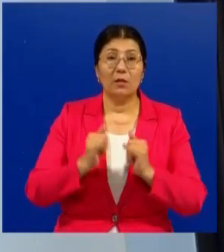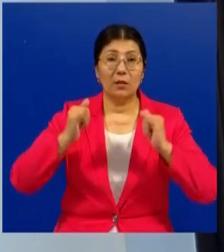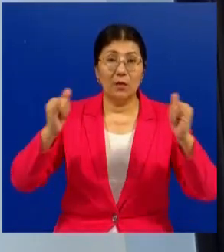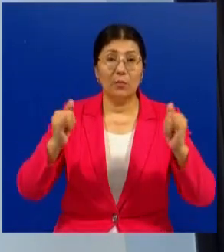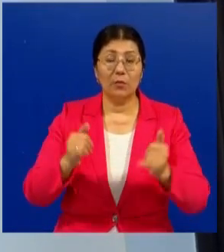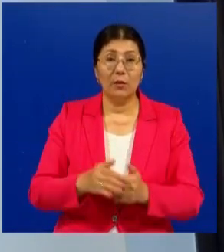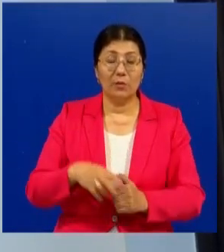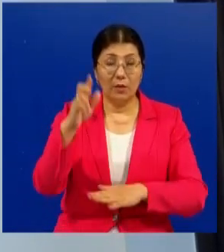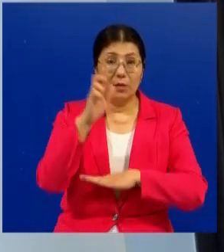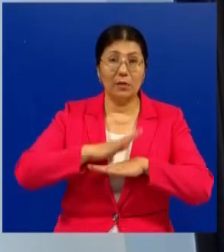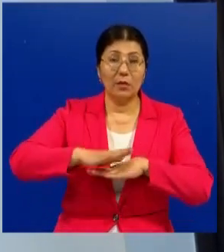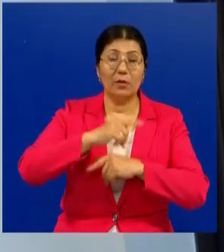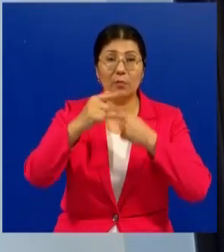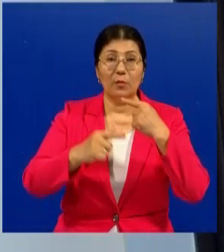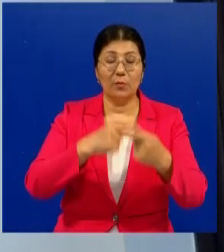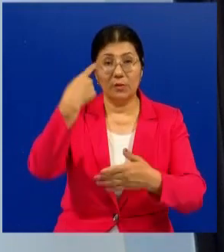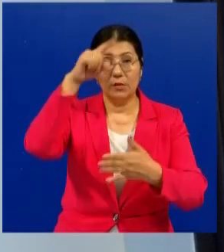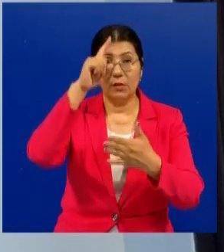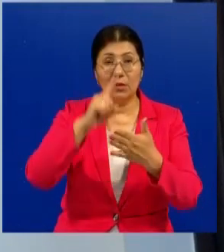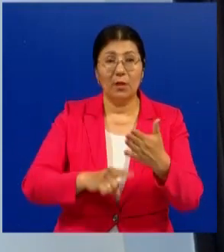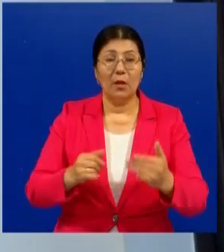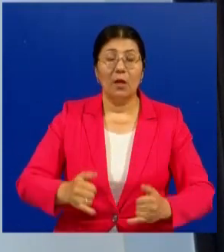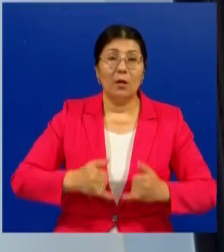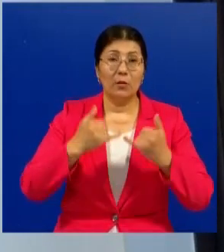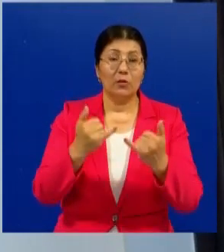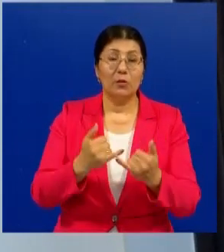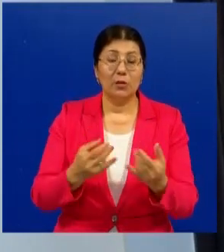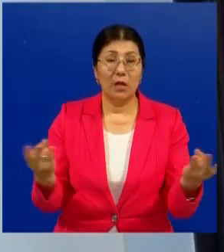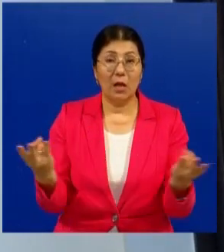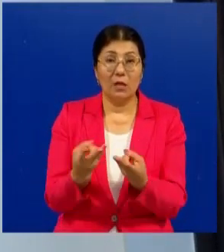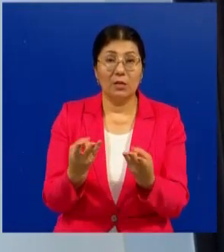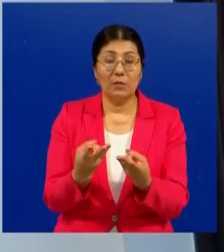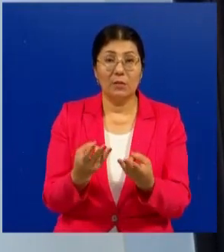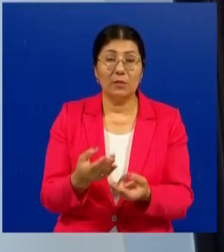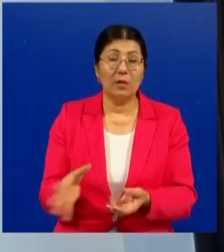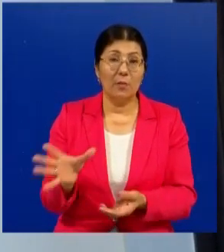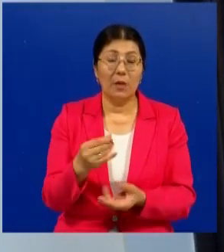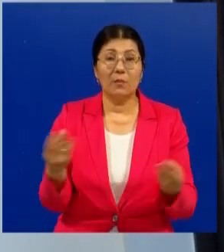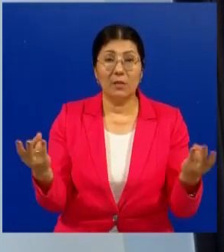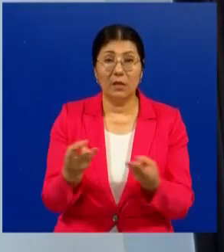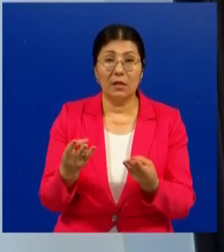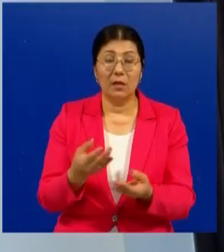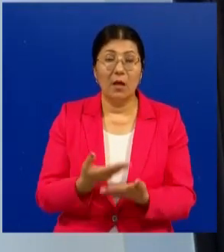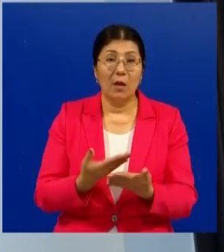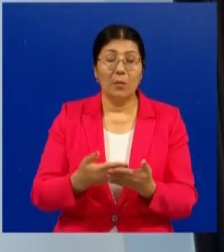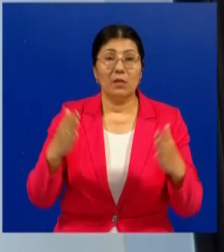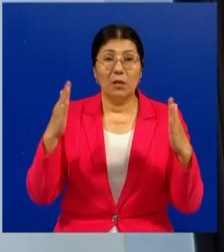дамуына, еліміздің болашағына сеніммен қарау үшін қай-қайсымызға да қажетті, қай-қайсымызға ол керек нәрсе. Мысалы, үйінде пианино бар адамның